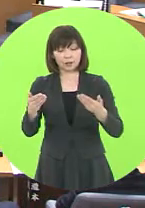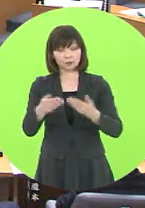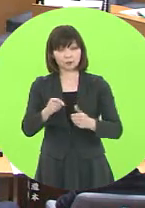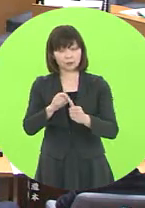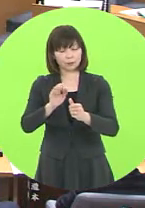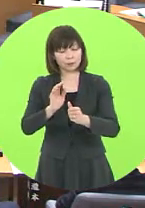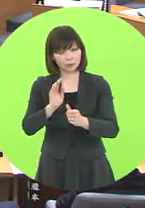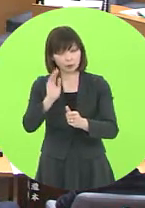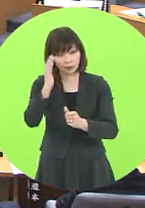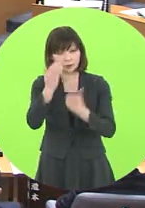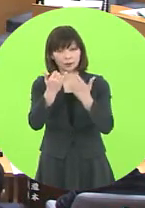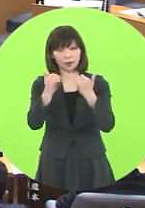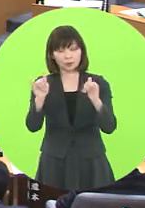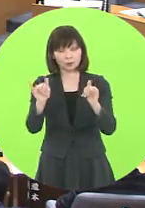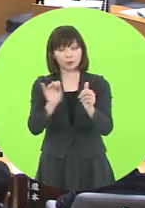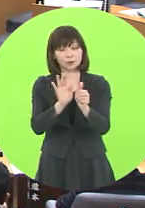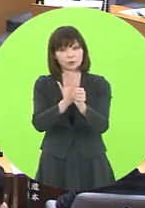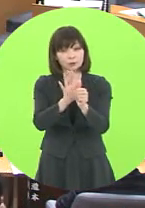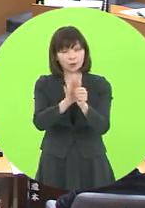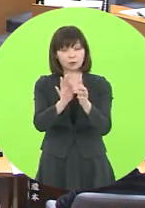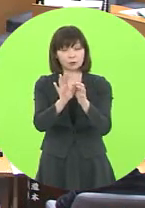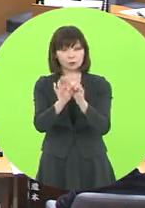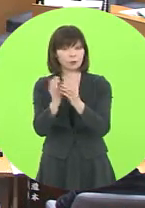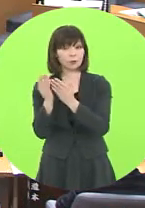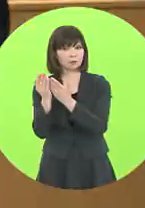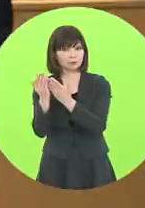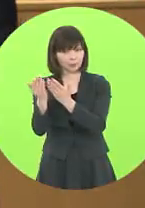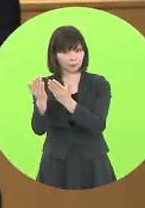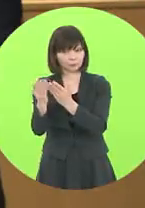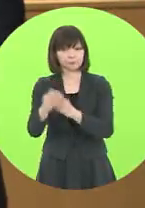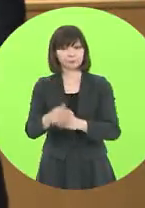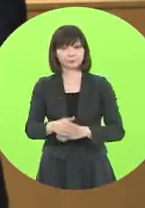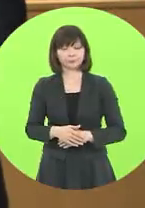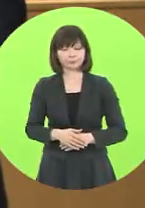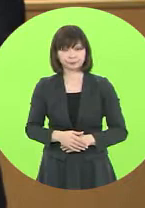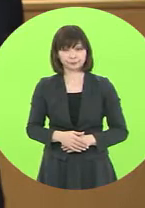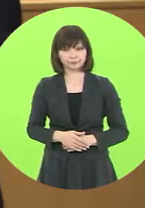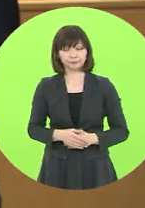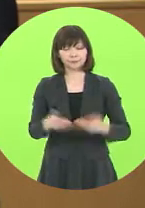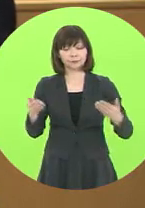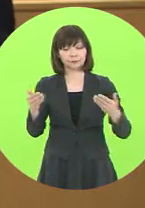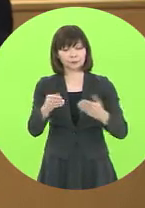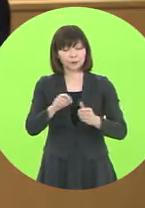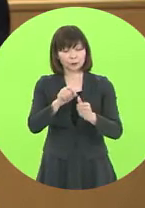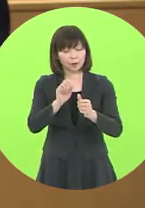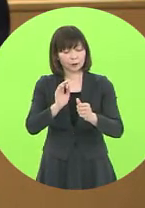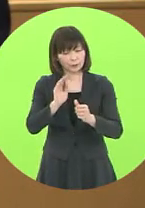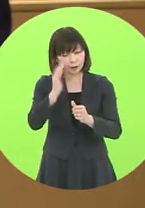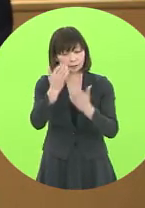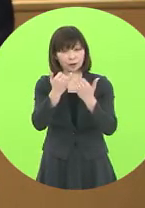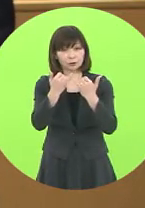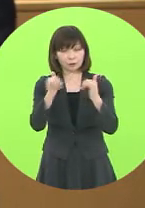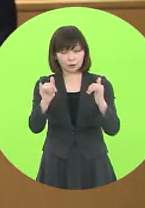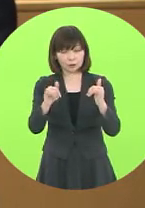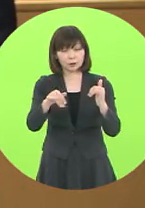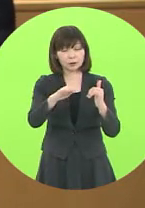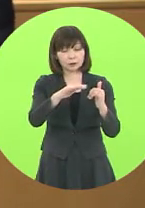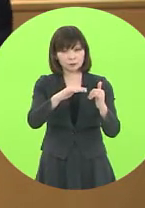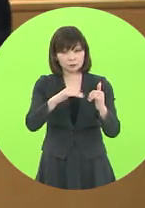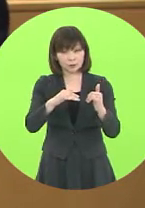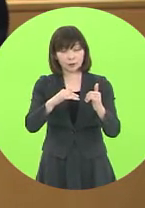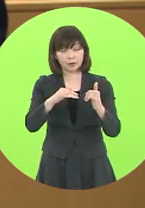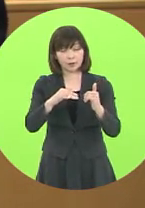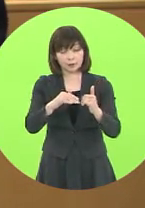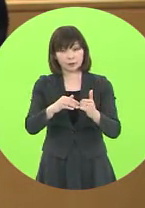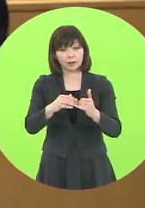河期世代に対する支援について質問しました。 就職氷河期世代には、残念ながら正規雇